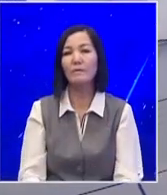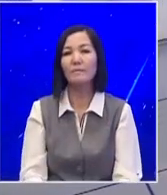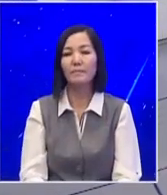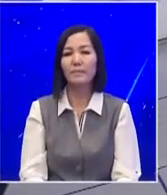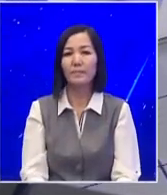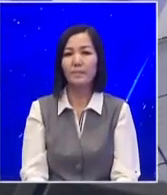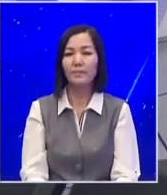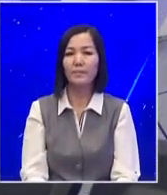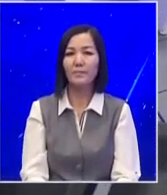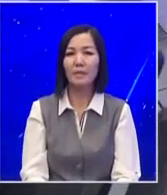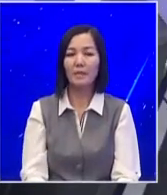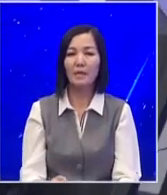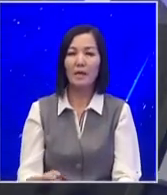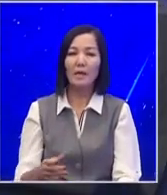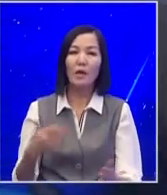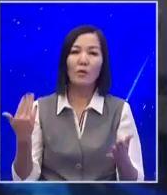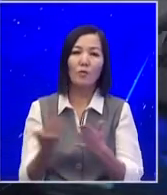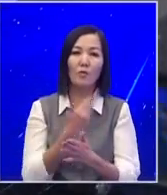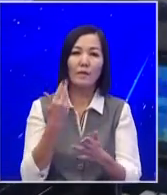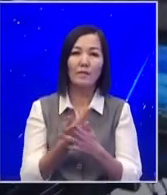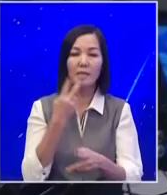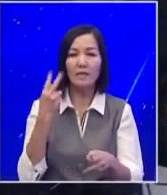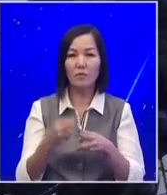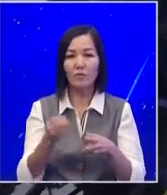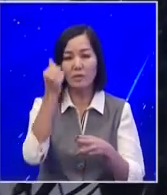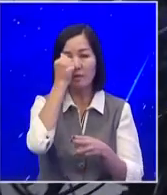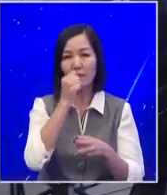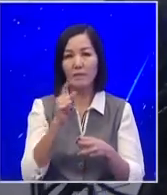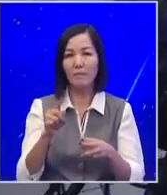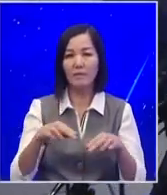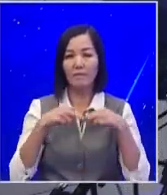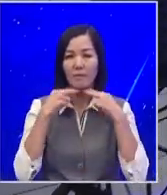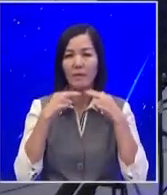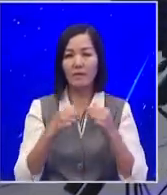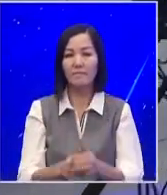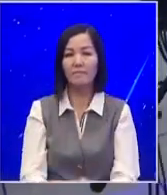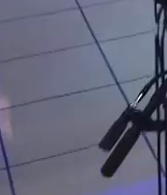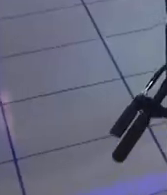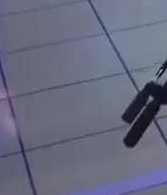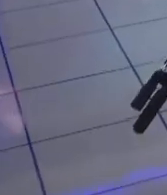Это была последняя информация на сегодня. Спасибо за внимание. Всего доброго.